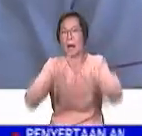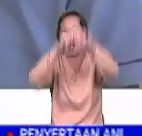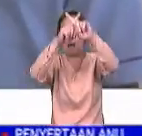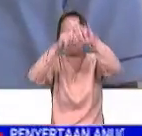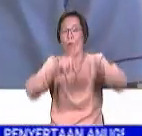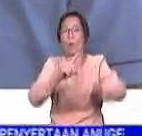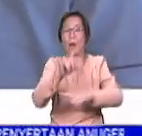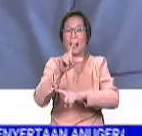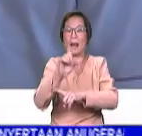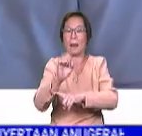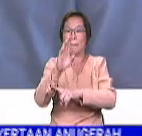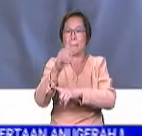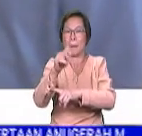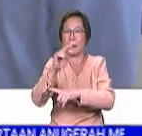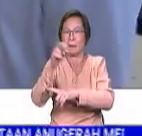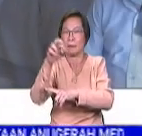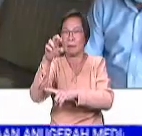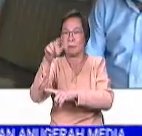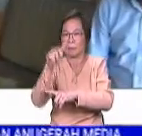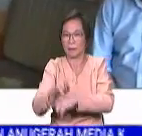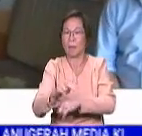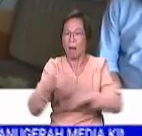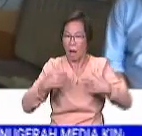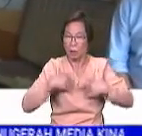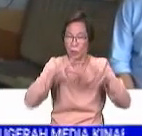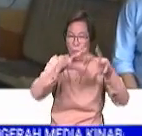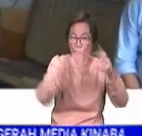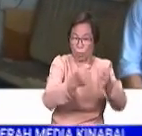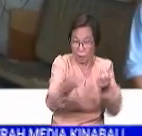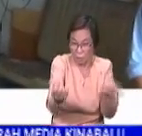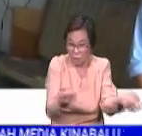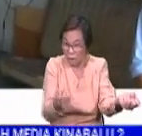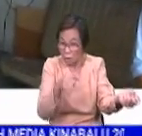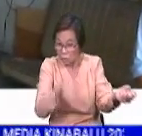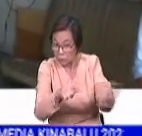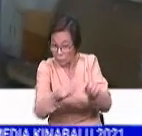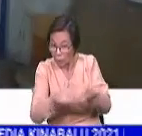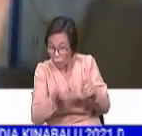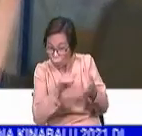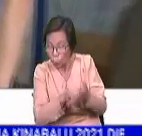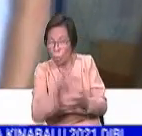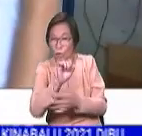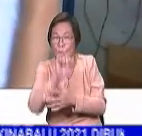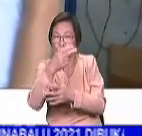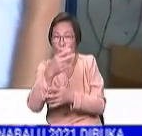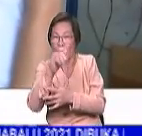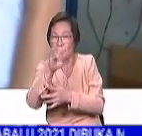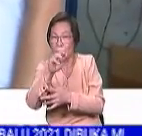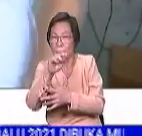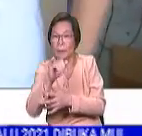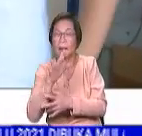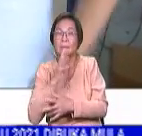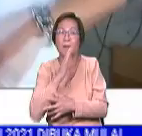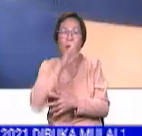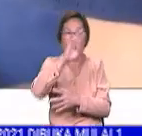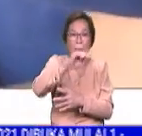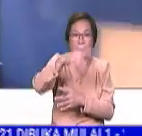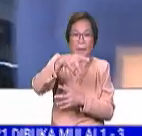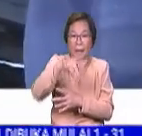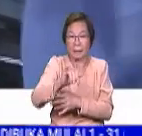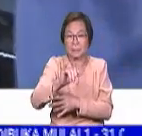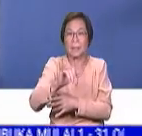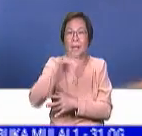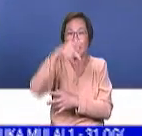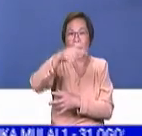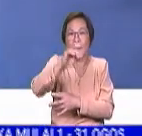lebaran ditanya mengenai aduan berhubung hujan bengkel kendaraan di kawasan berkenaan itu hamil kata MPS akan